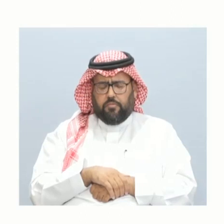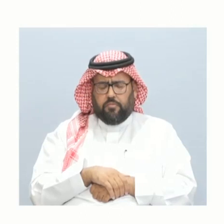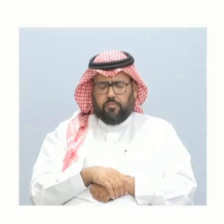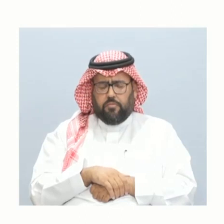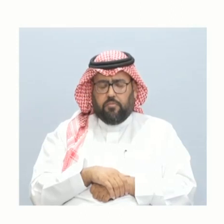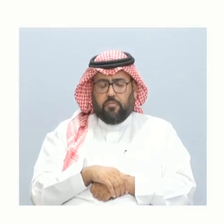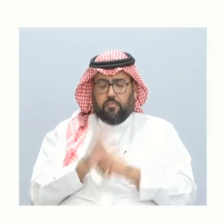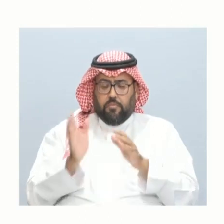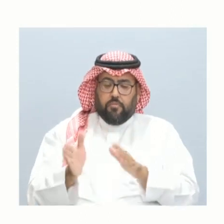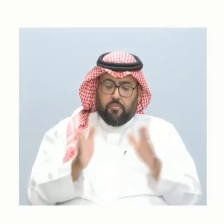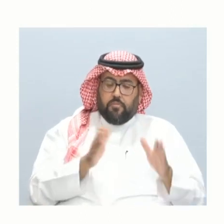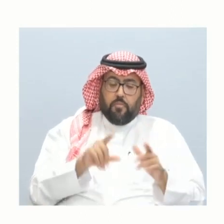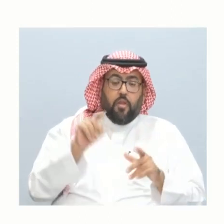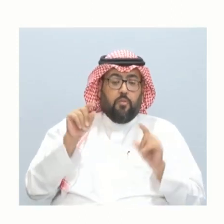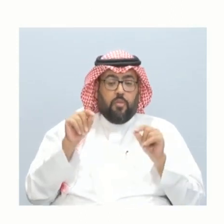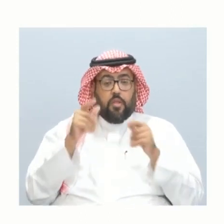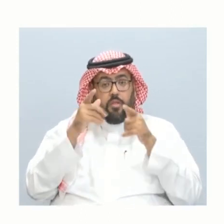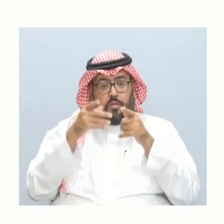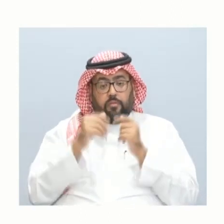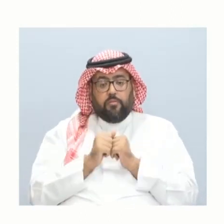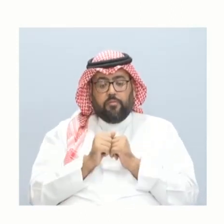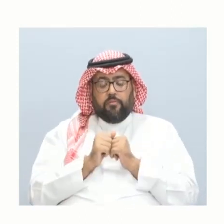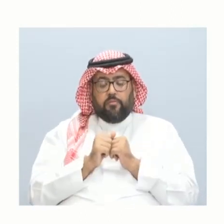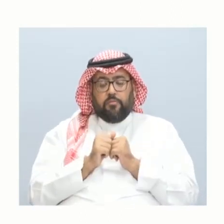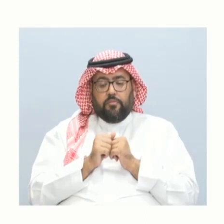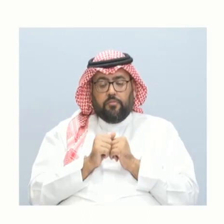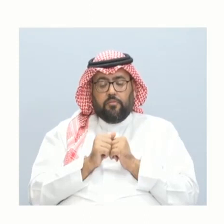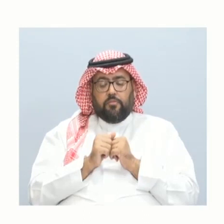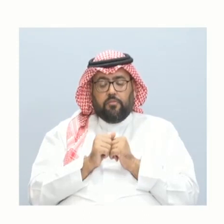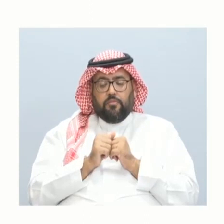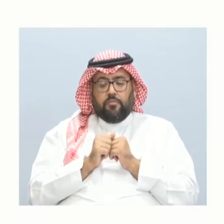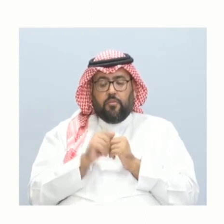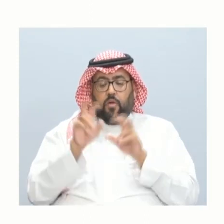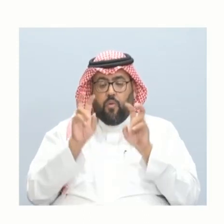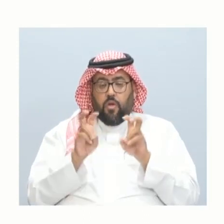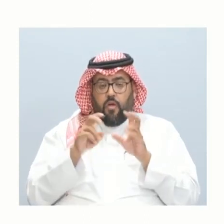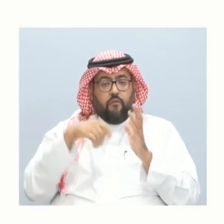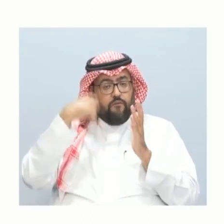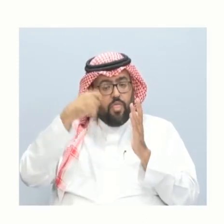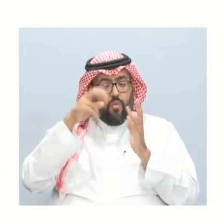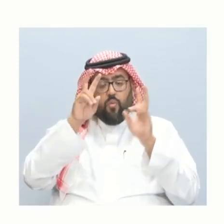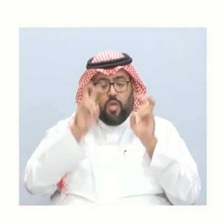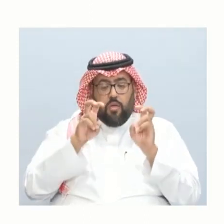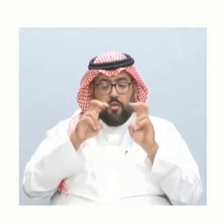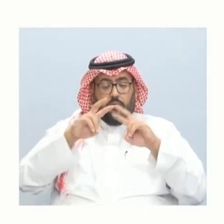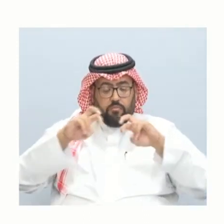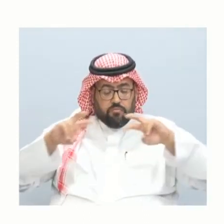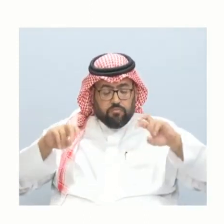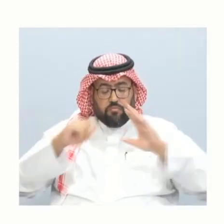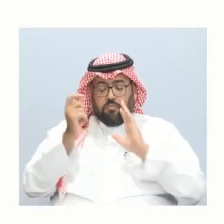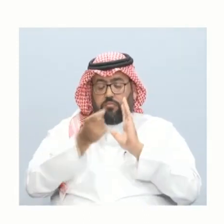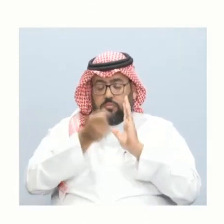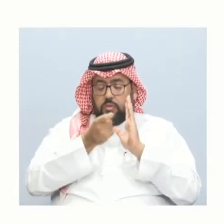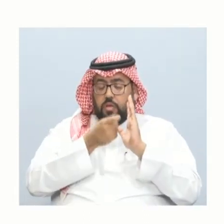بامكانكم ايها الابطال بامكانكم ايها الابطال ايقاف المقطع وتدوين